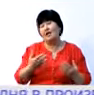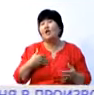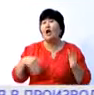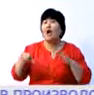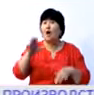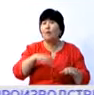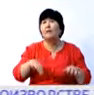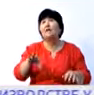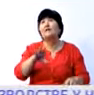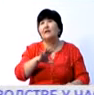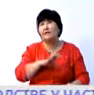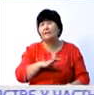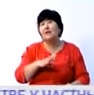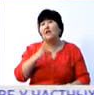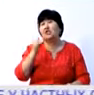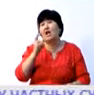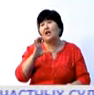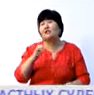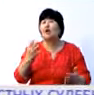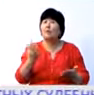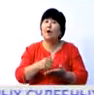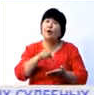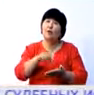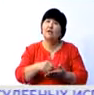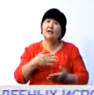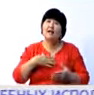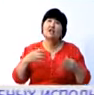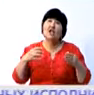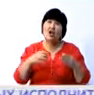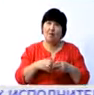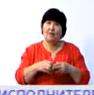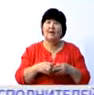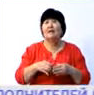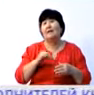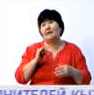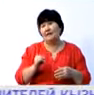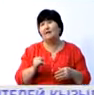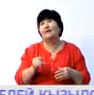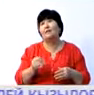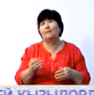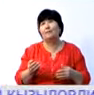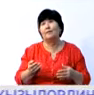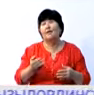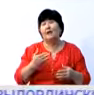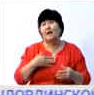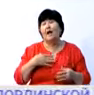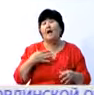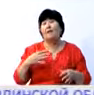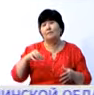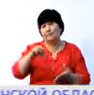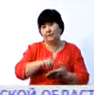и был шанс просто поучаствовать в нашей компании, и я, так сказать, приняла